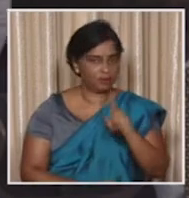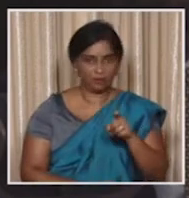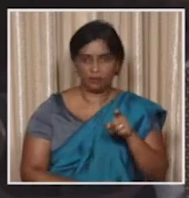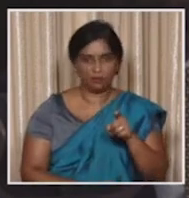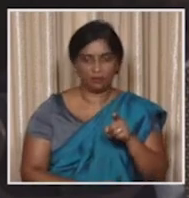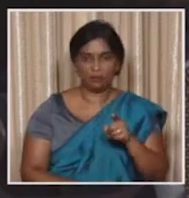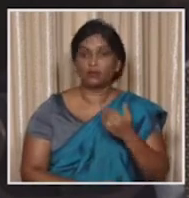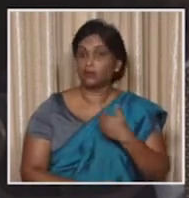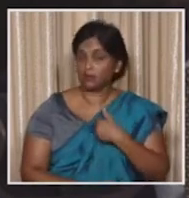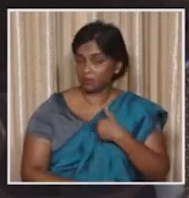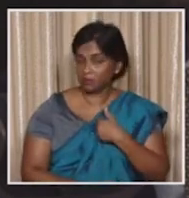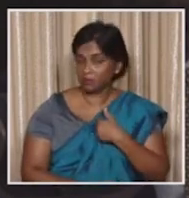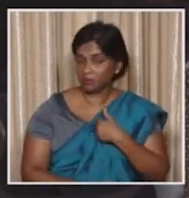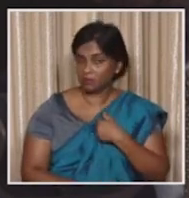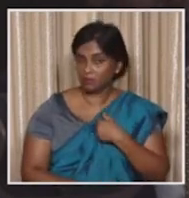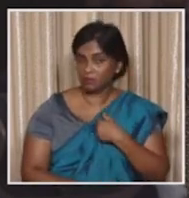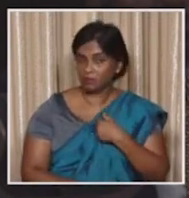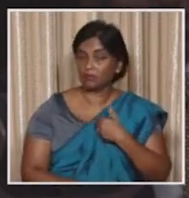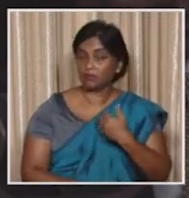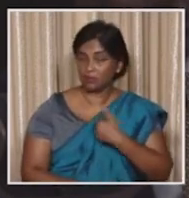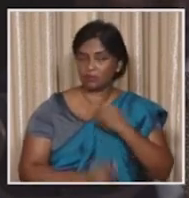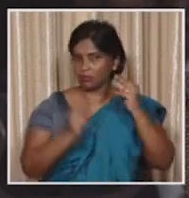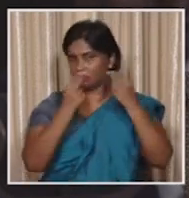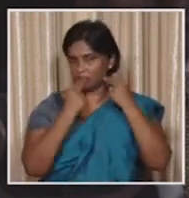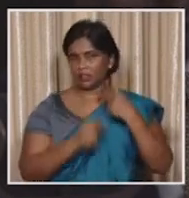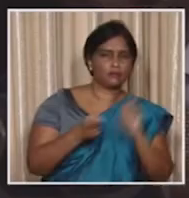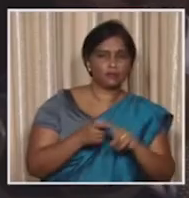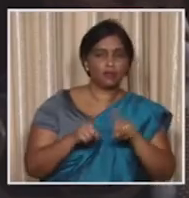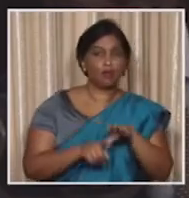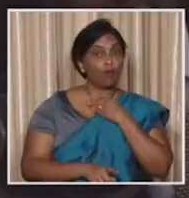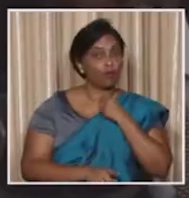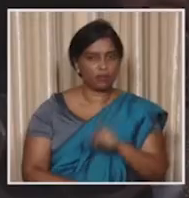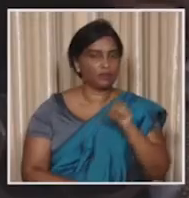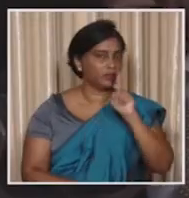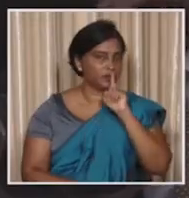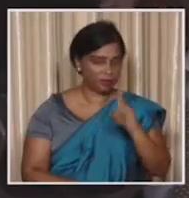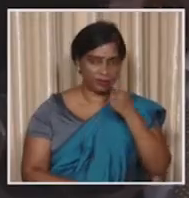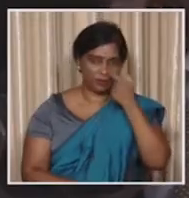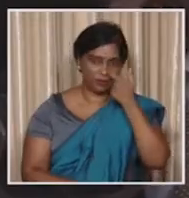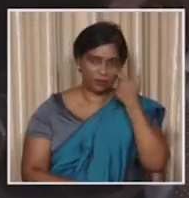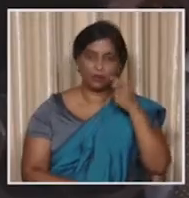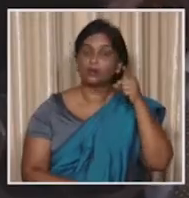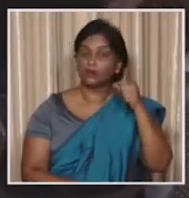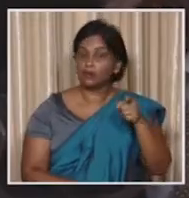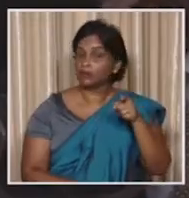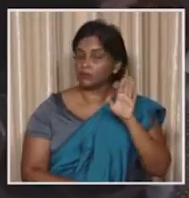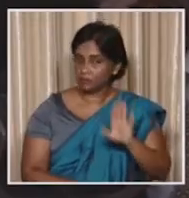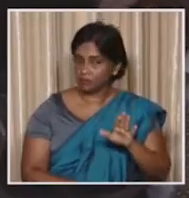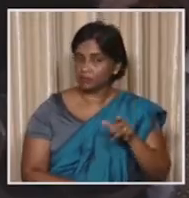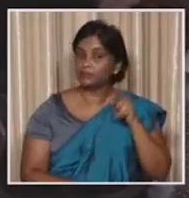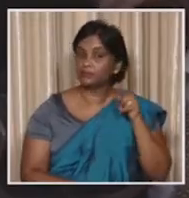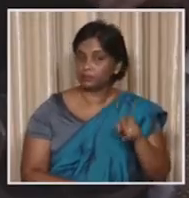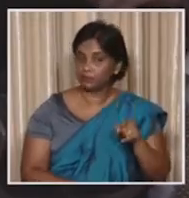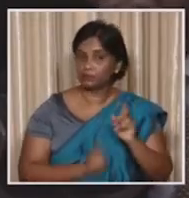சிங்கள மக்கள் வெறுப்படையக்கூடிய விதமாக ஒரு பொய்யான கருத்தை வெளிப்படுத்தியிருக்கிறார். அதன் மூலமாக இந்த சபையை மிக